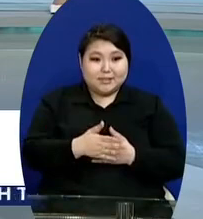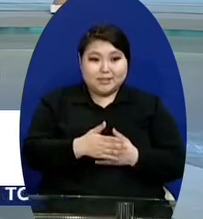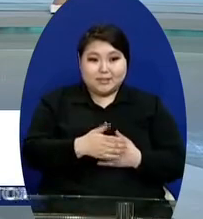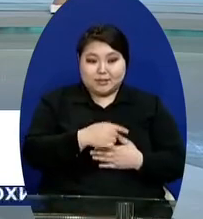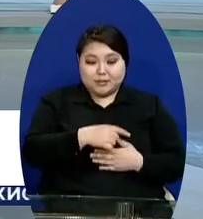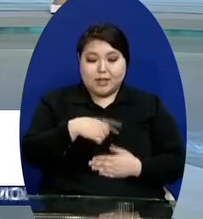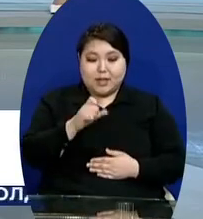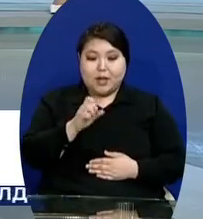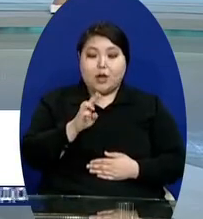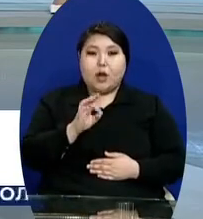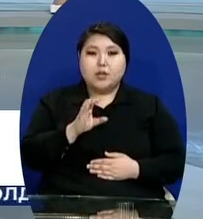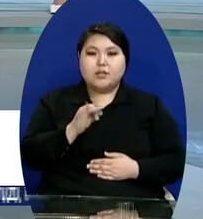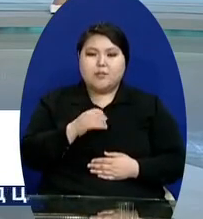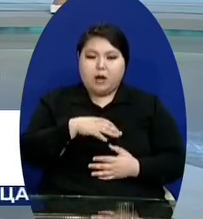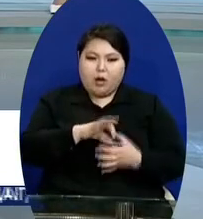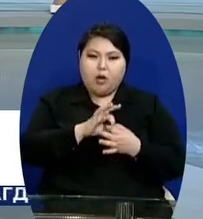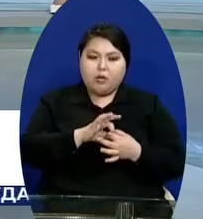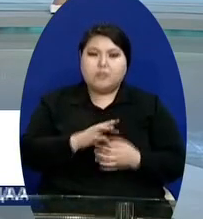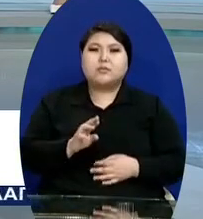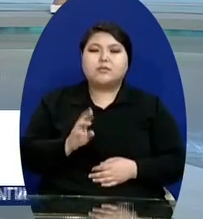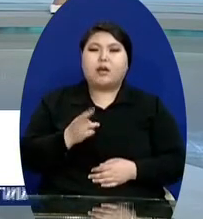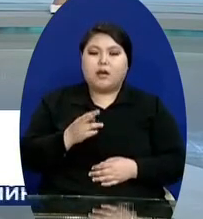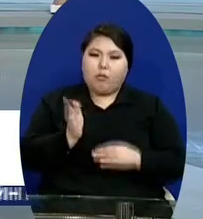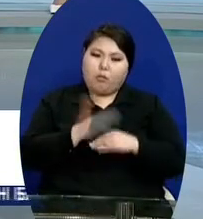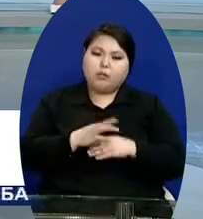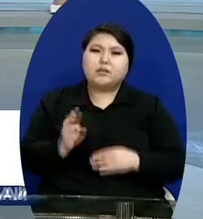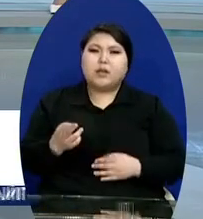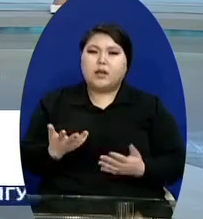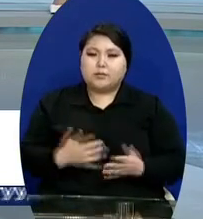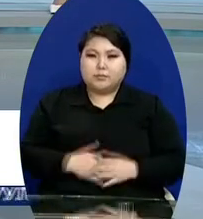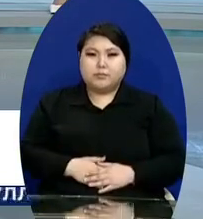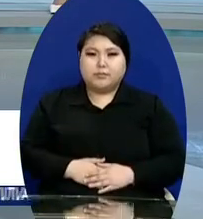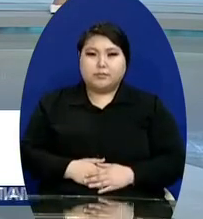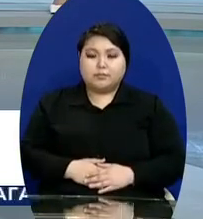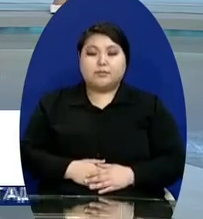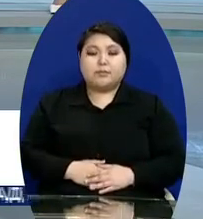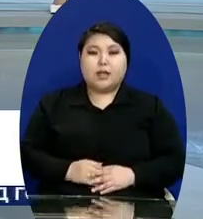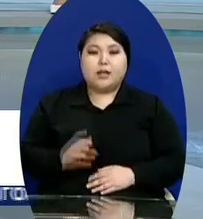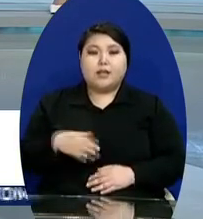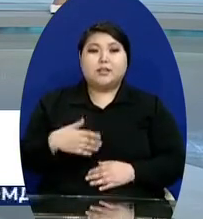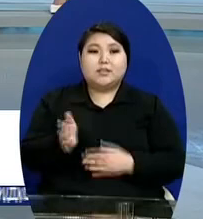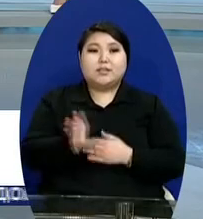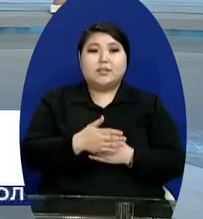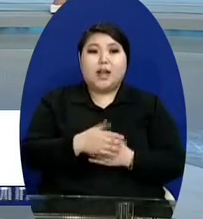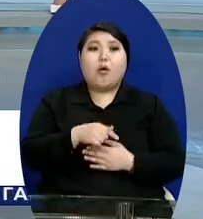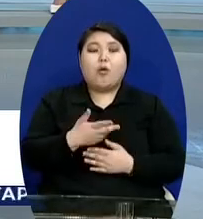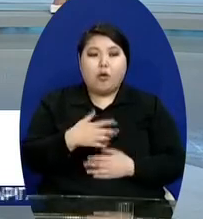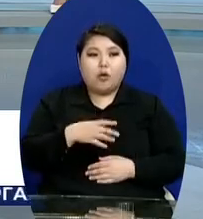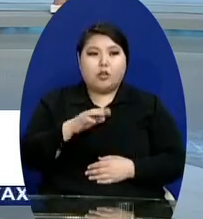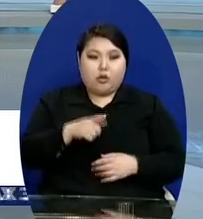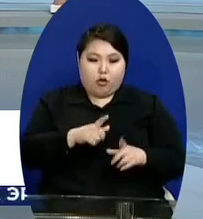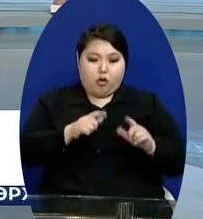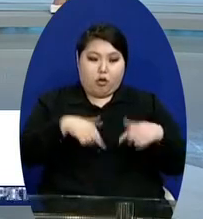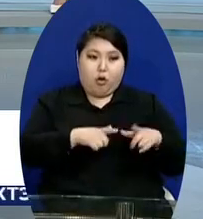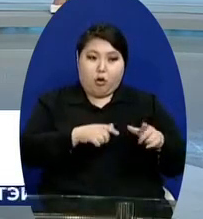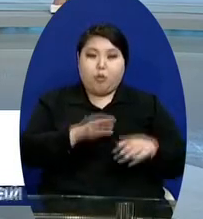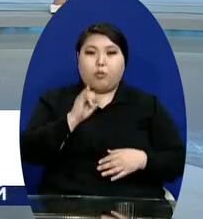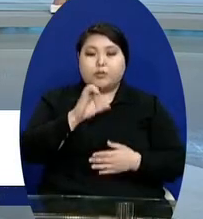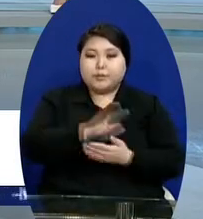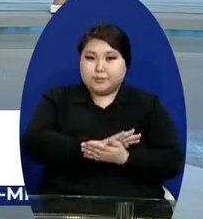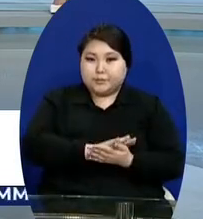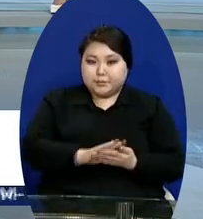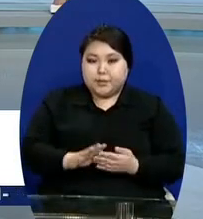экосистемд ямар ачаал бүтэлтэй байдгийг яагаад ингэ олноор хорогдоод байна сүүлийн үед? Яг тэгвэл загсны одоо тухайн одоо гол мөрөн болон усны цэнгэг байдал